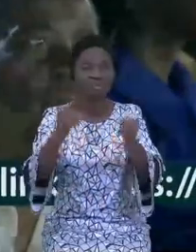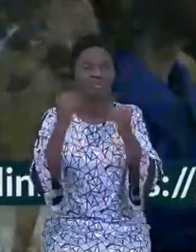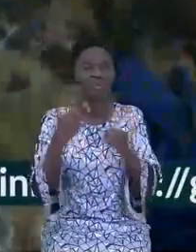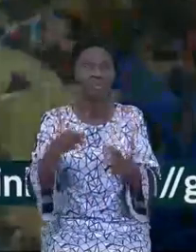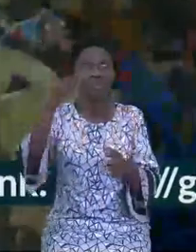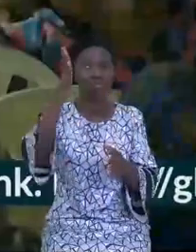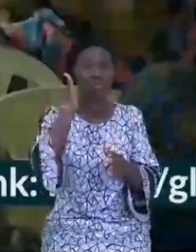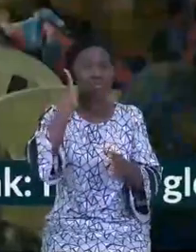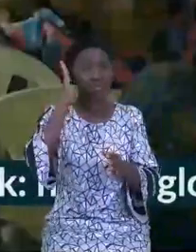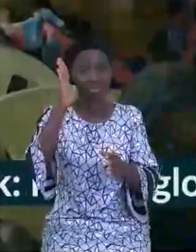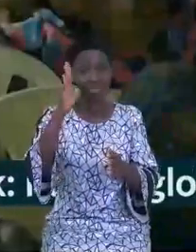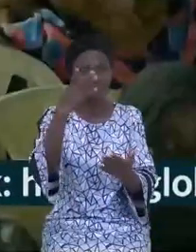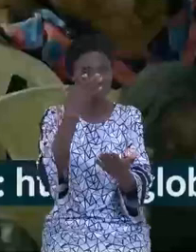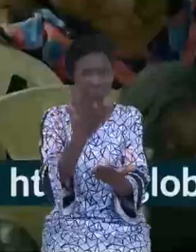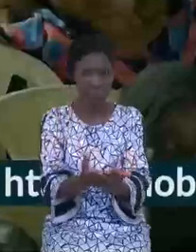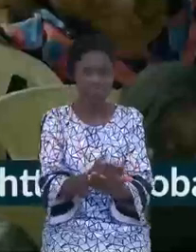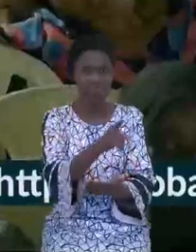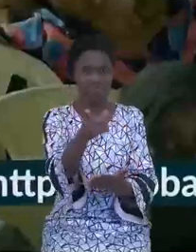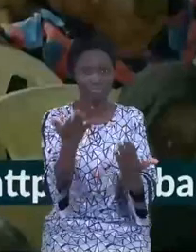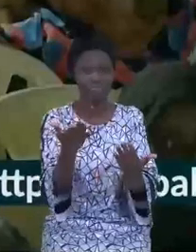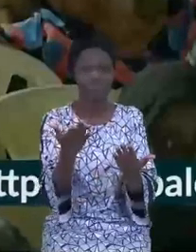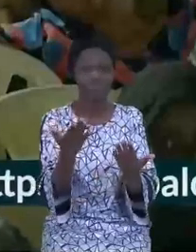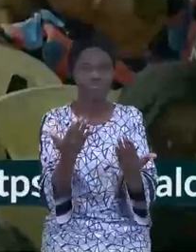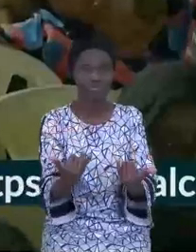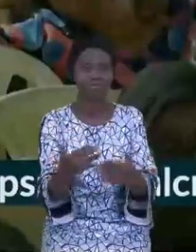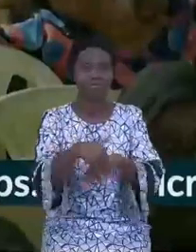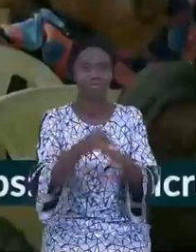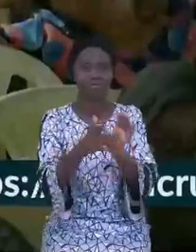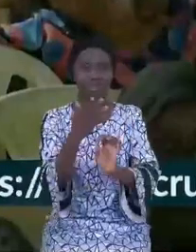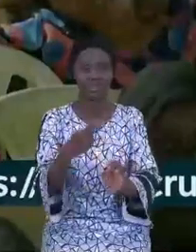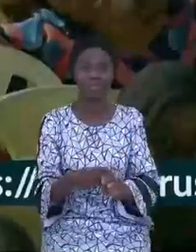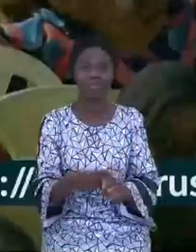va t'atteindre au nom de Jésus.